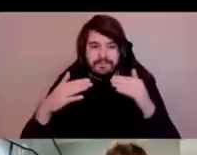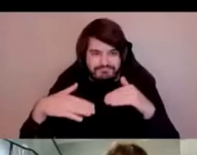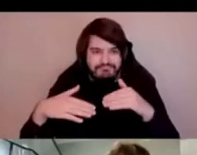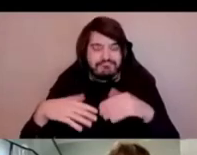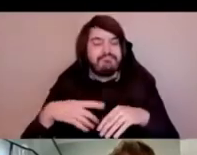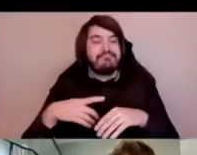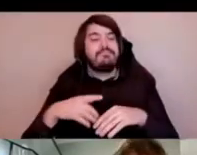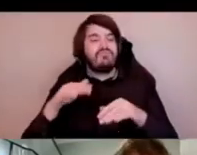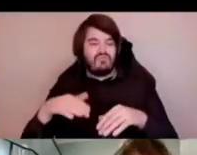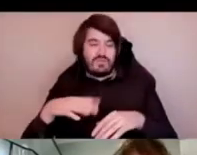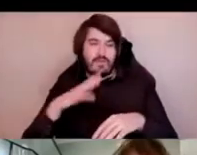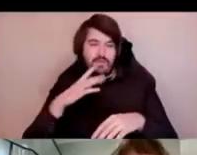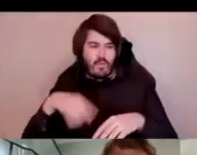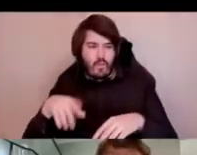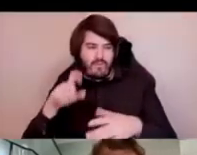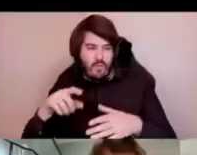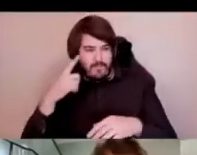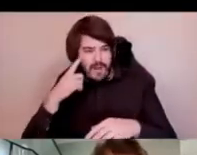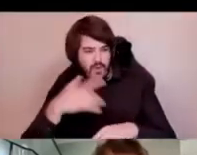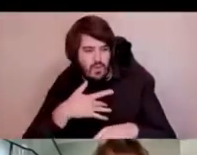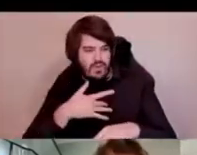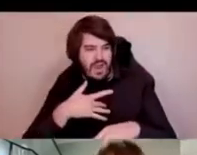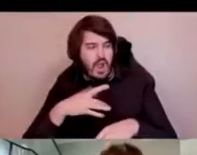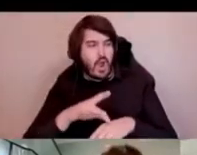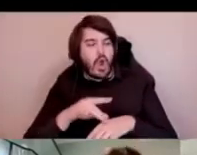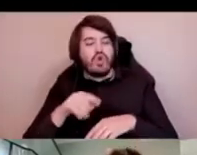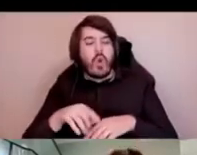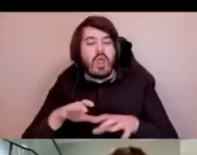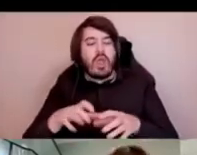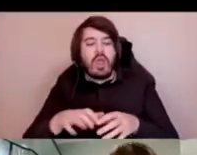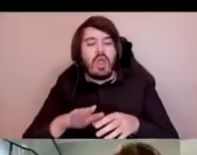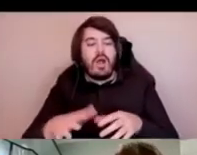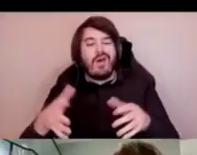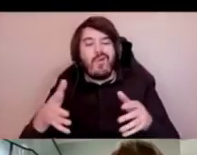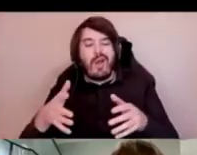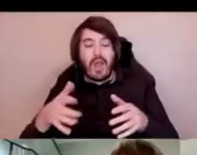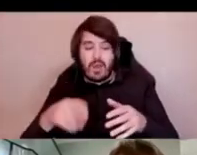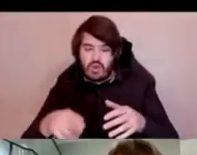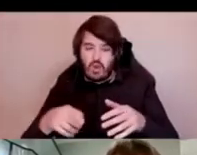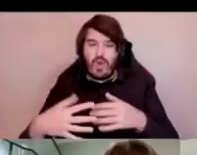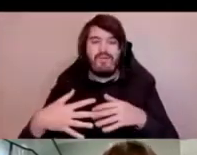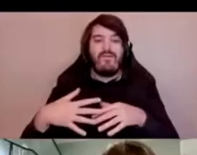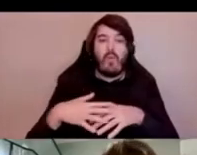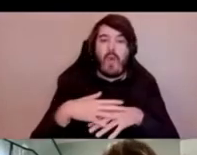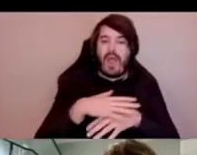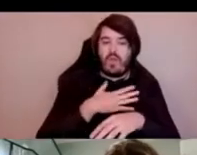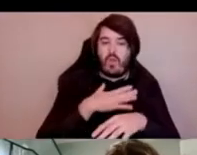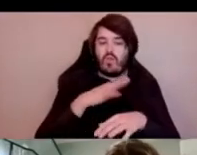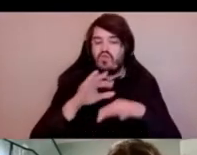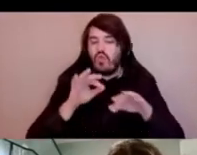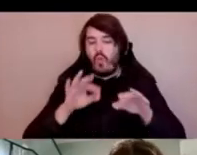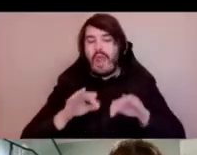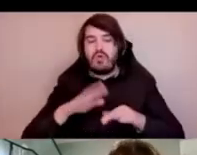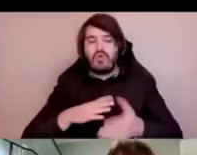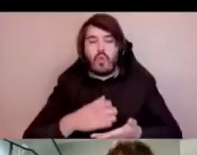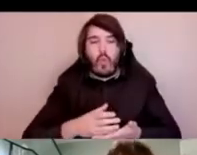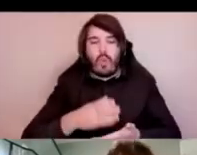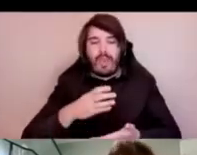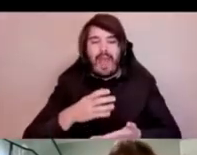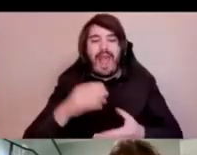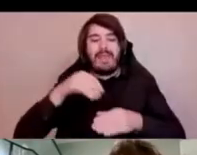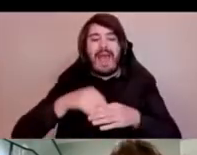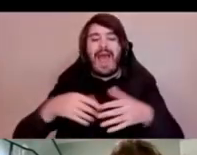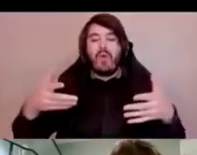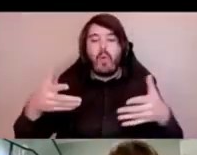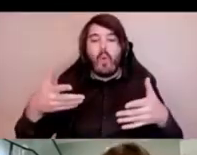Puis ensuite, on va penser à notre type de sol et ça va influencer nos choix de contenants. Dans quoi est-ce